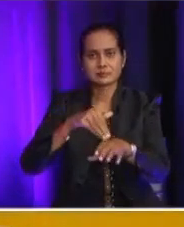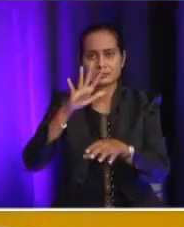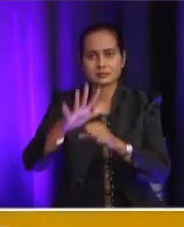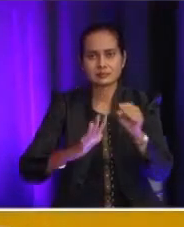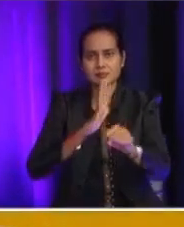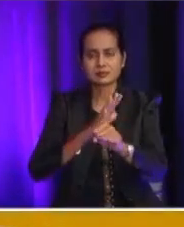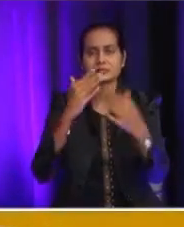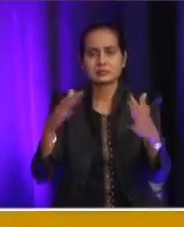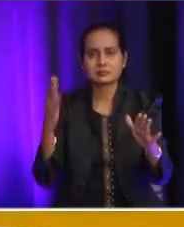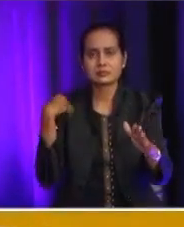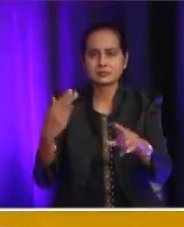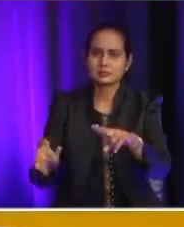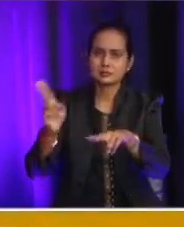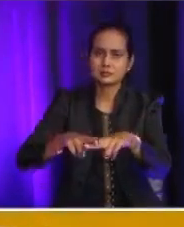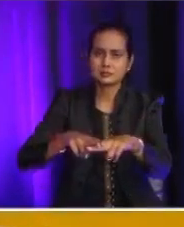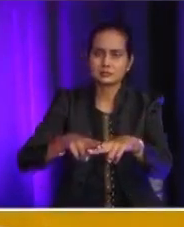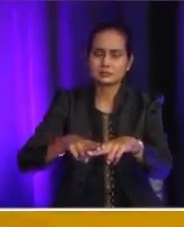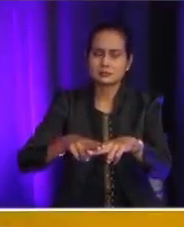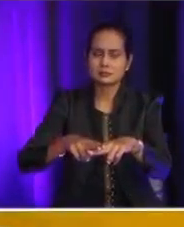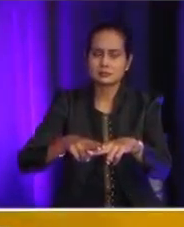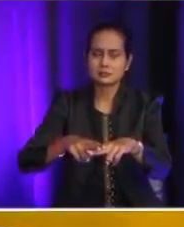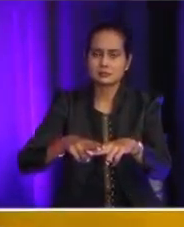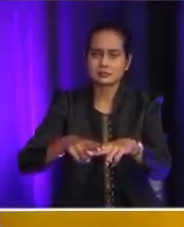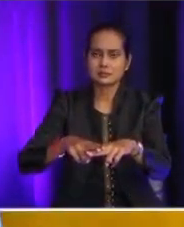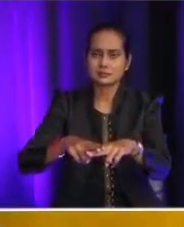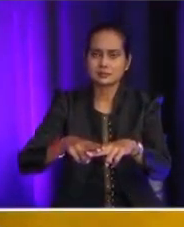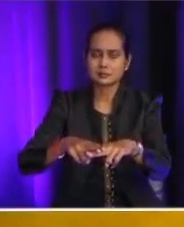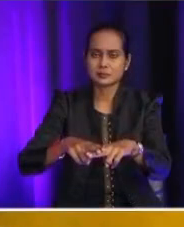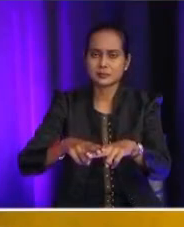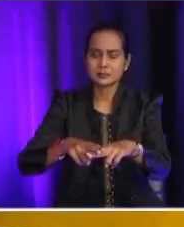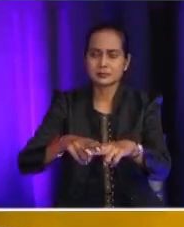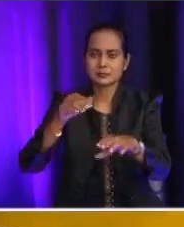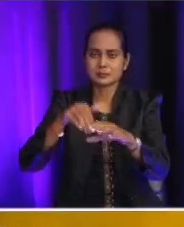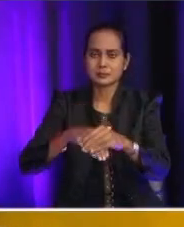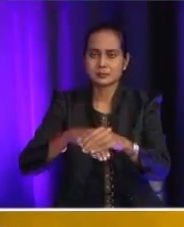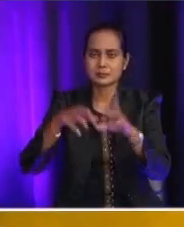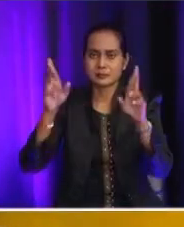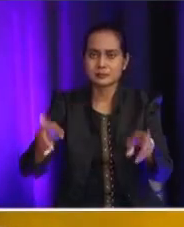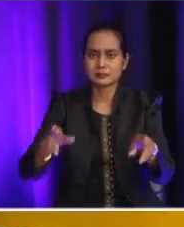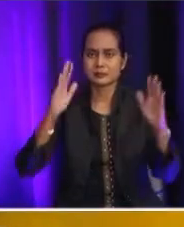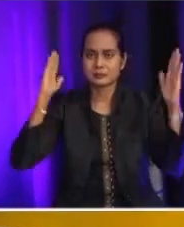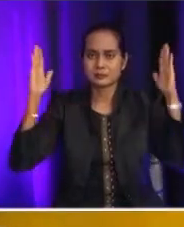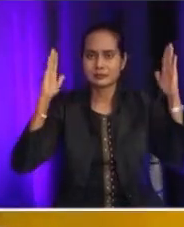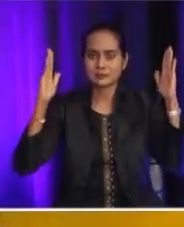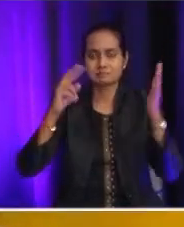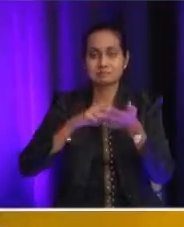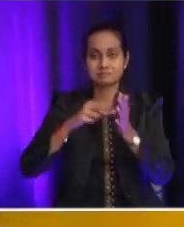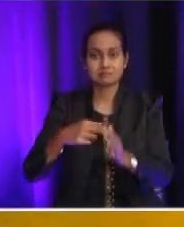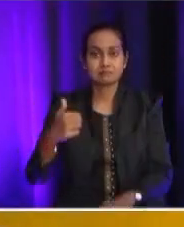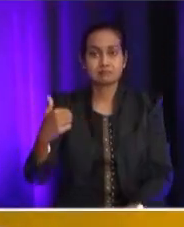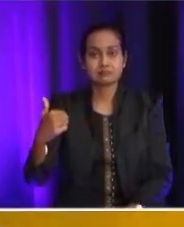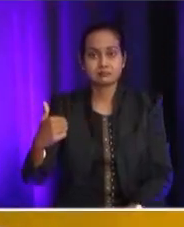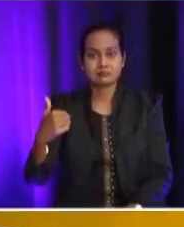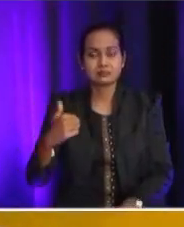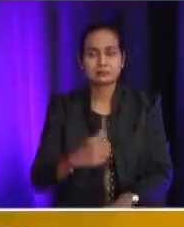ada peningkatan ya, membaca dalam kalangan rakyat Malaysia. Itu sudah bagus. Ya, itu sudah